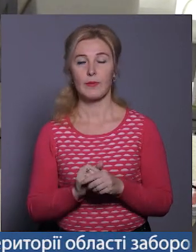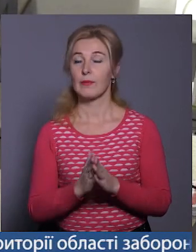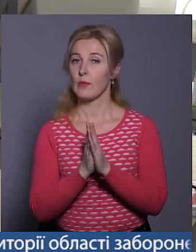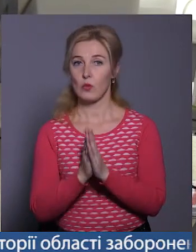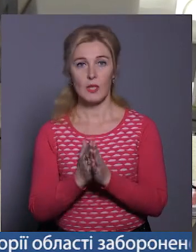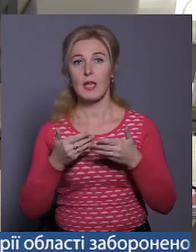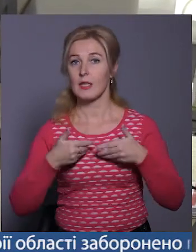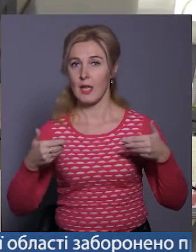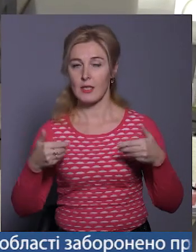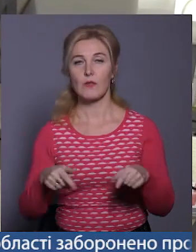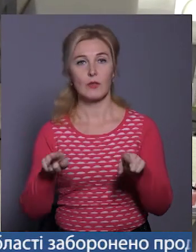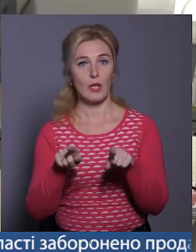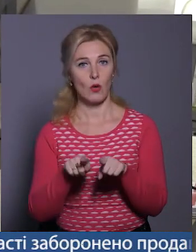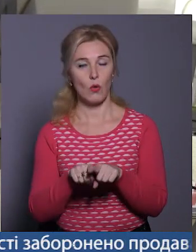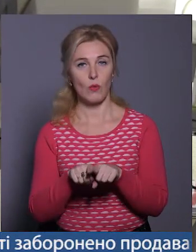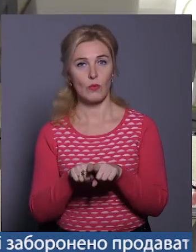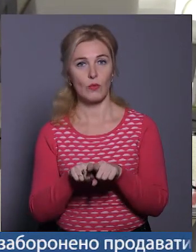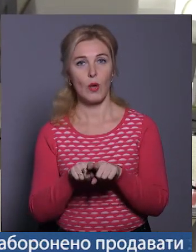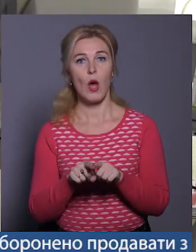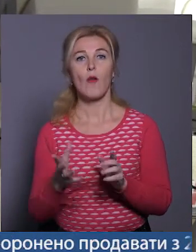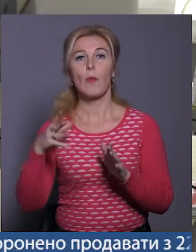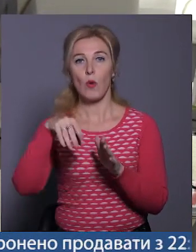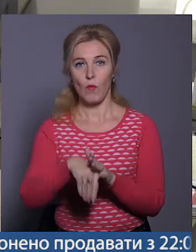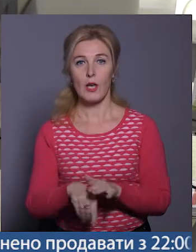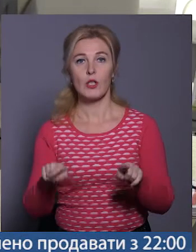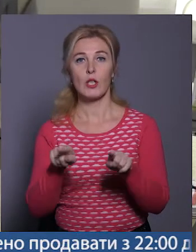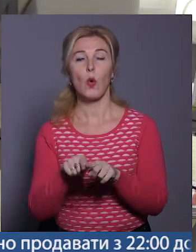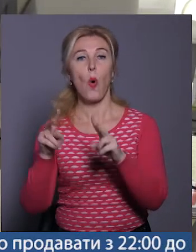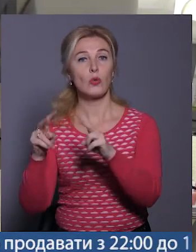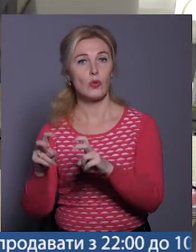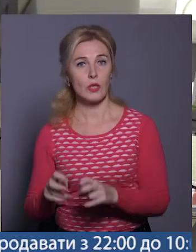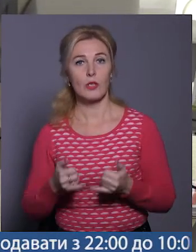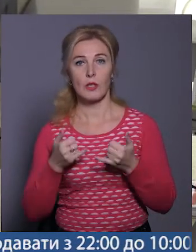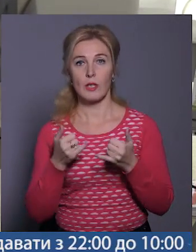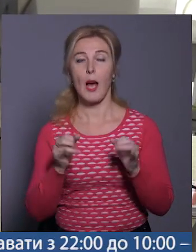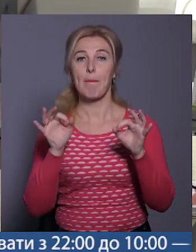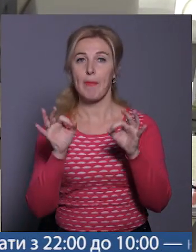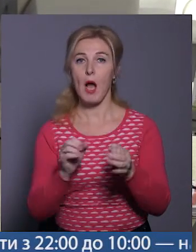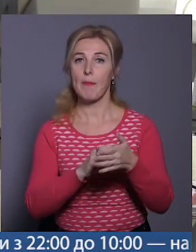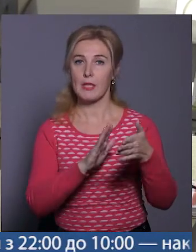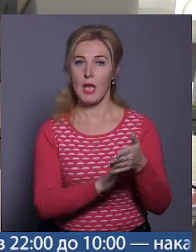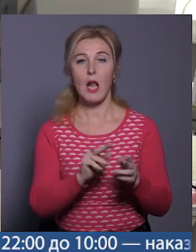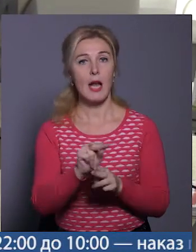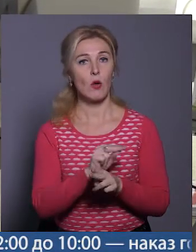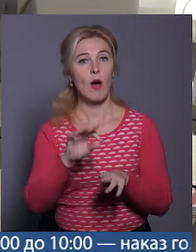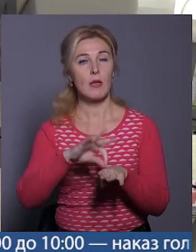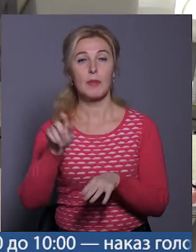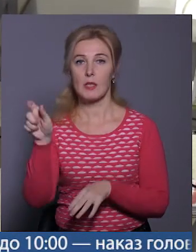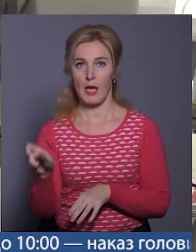просили нас в такому впровадженні такого дослідження для адекватного і правильного призначення лікування